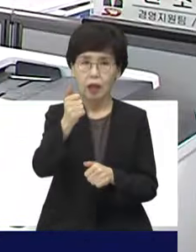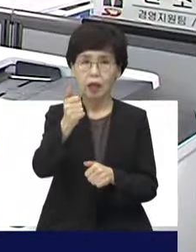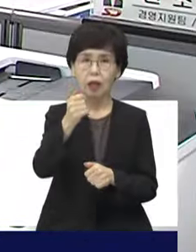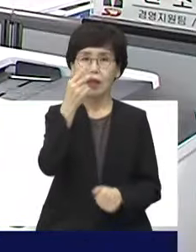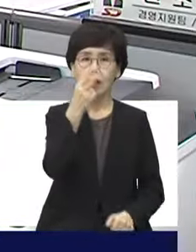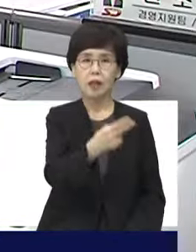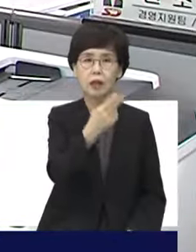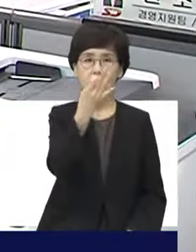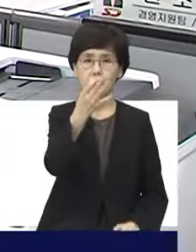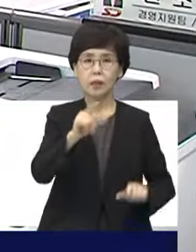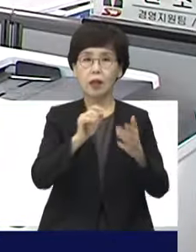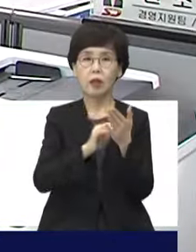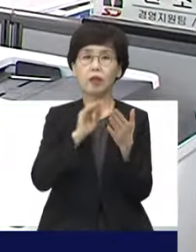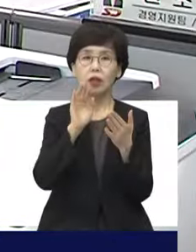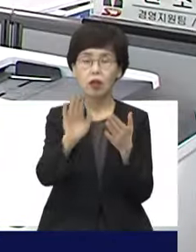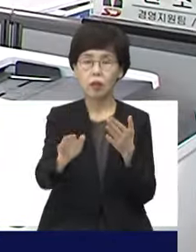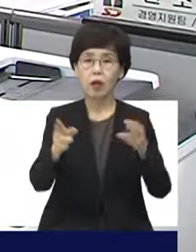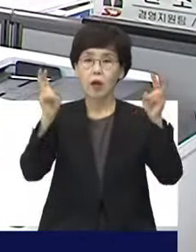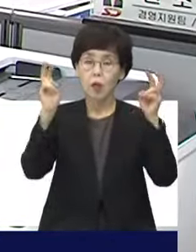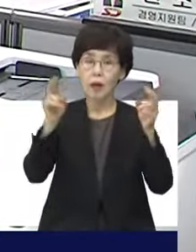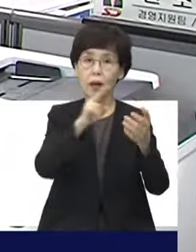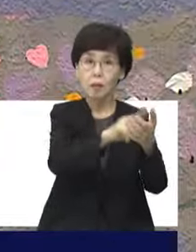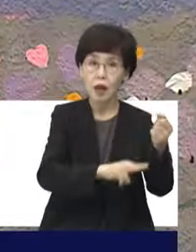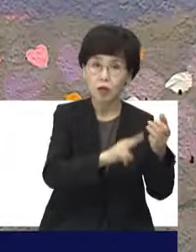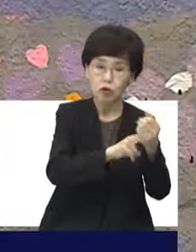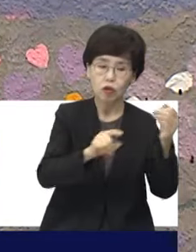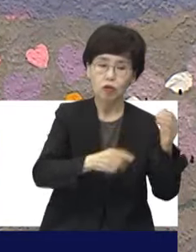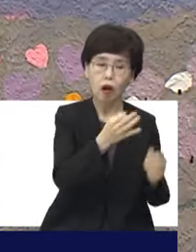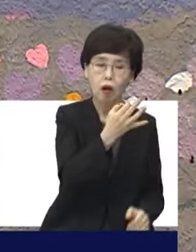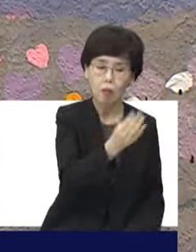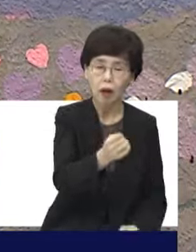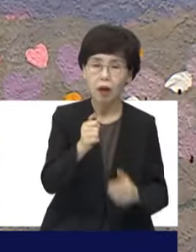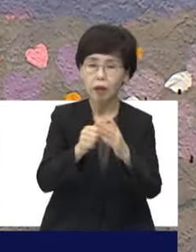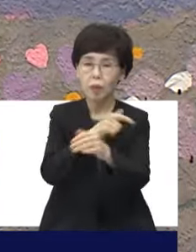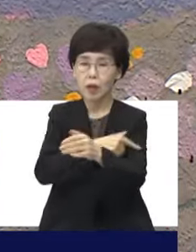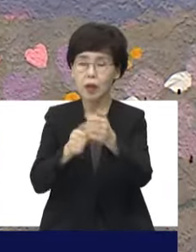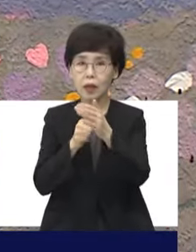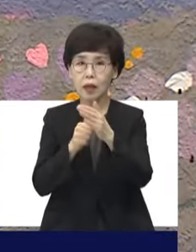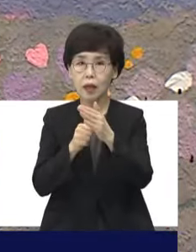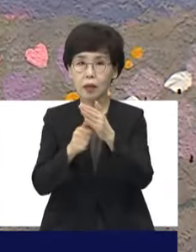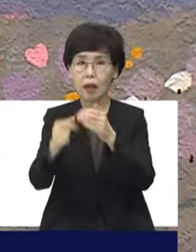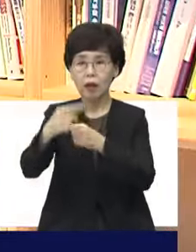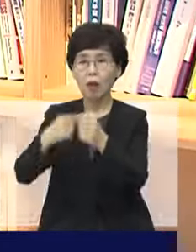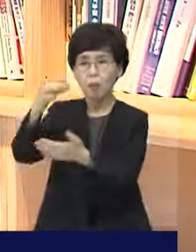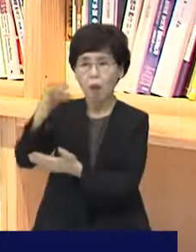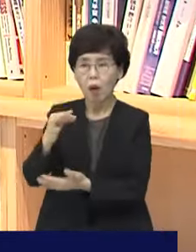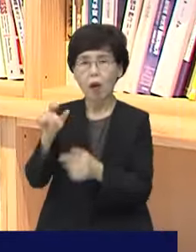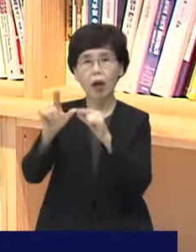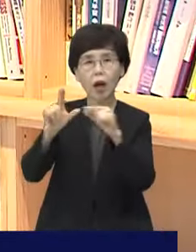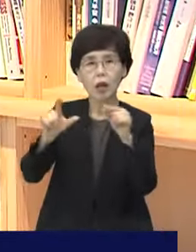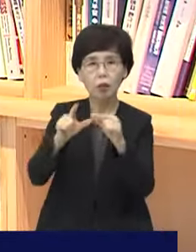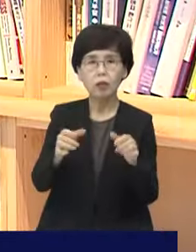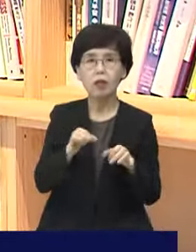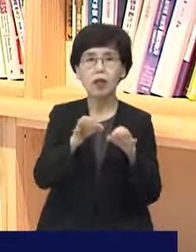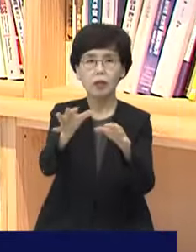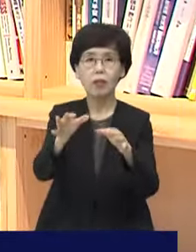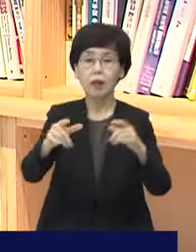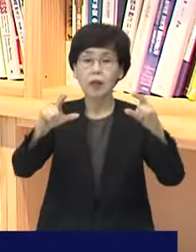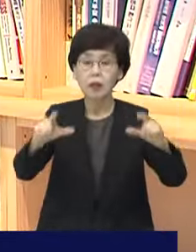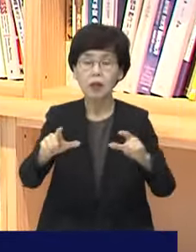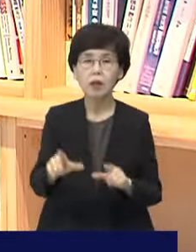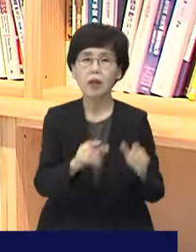지난 2014년 이후 회사는 매출과 대표이사 연봉의 일부를 출연해 지역 작가들의 작품을 구입하기